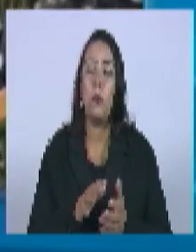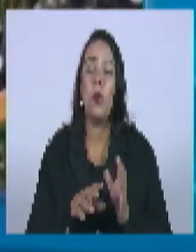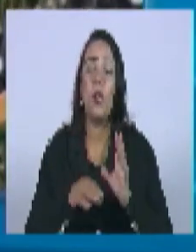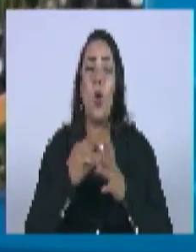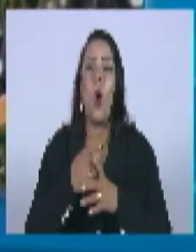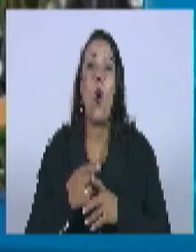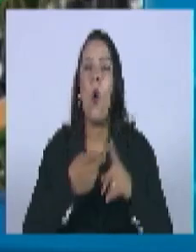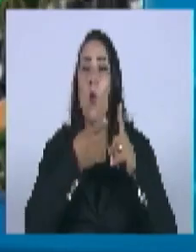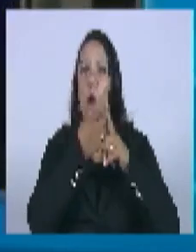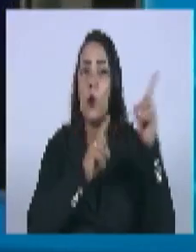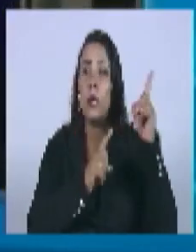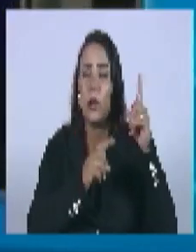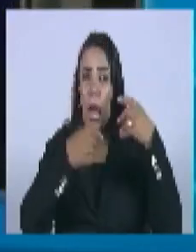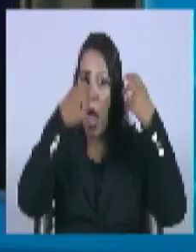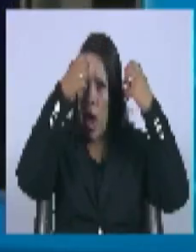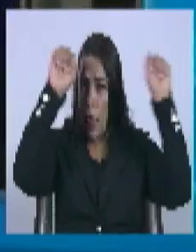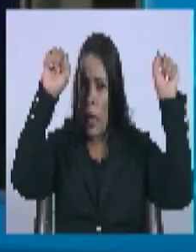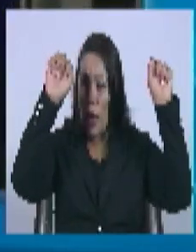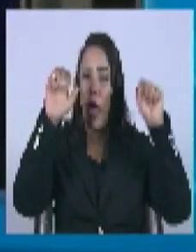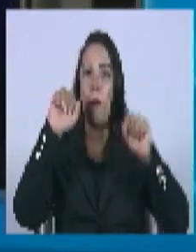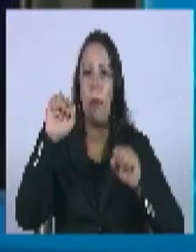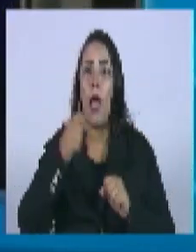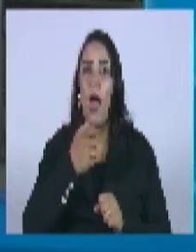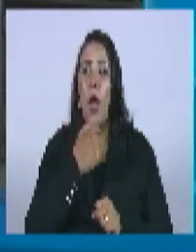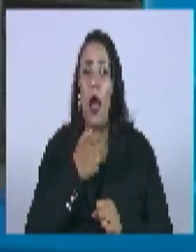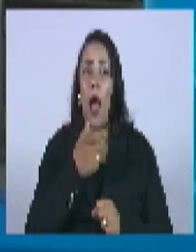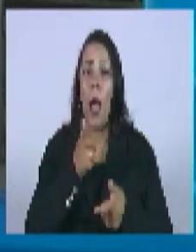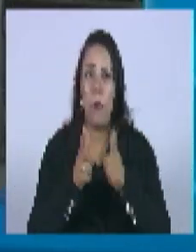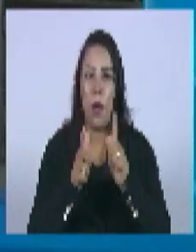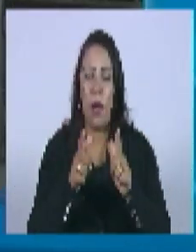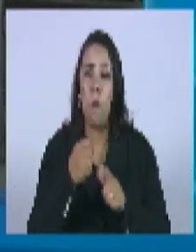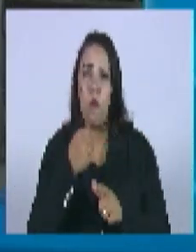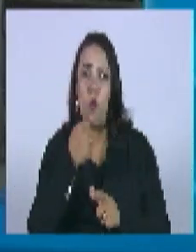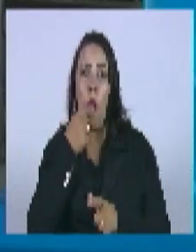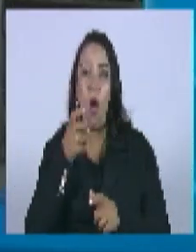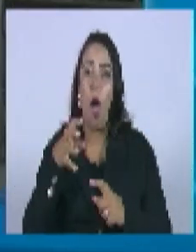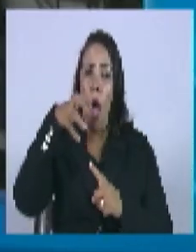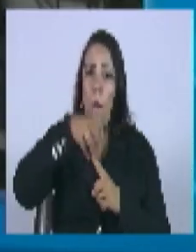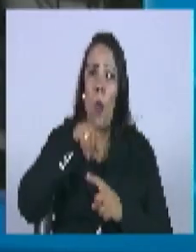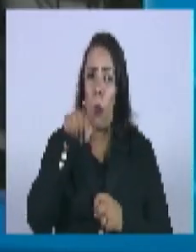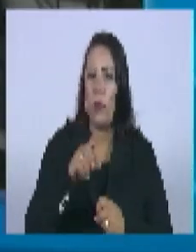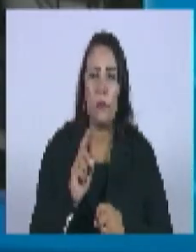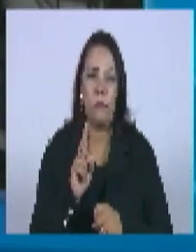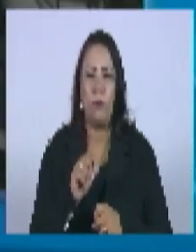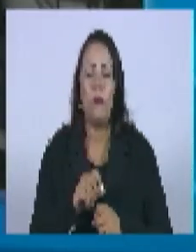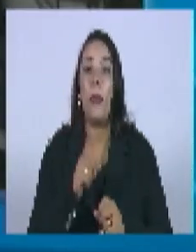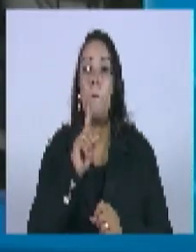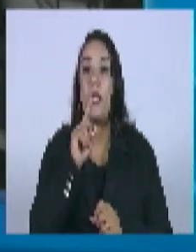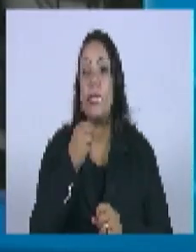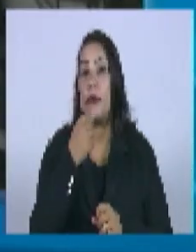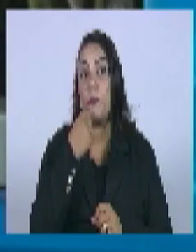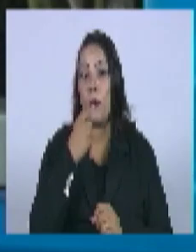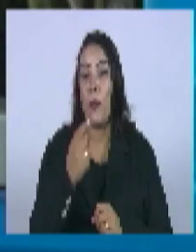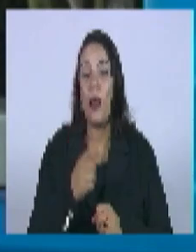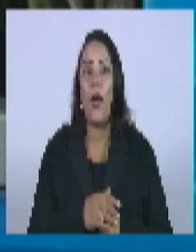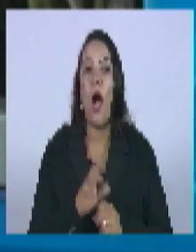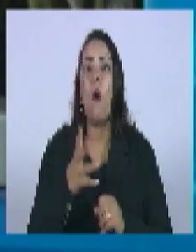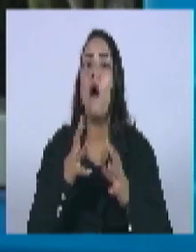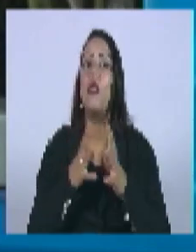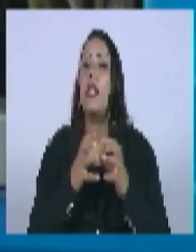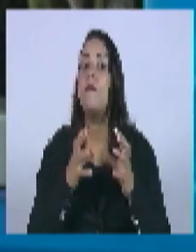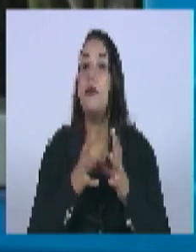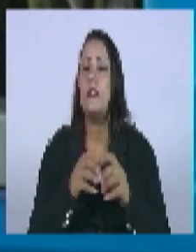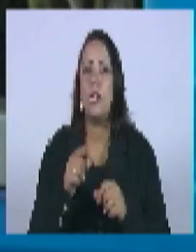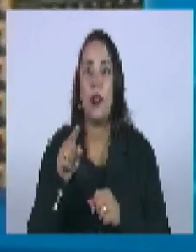الامريكي بيقول لك انا معتقدش ان هي يعني هجمه سيبرانيه ولا حاجه ولكنه بيقول او التفسير